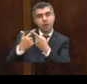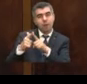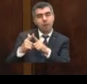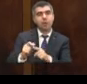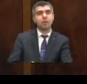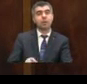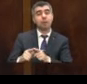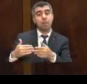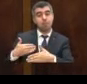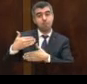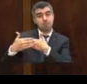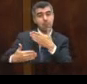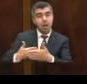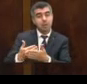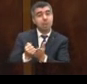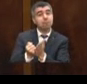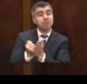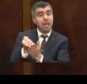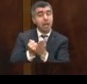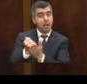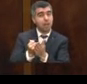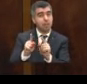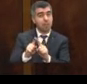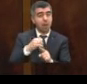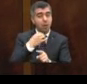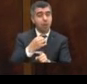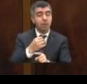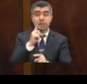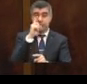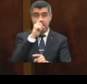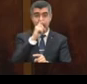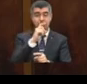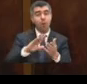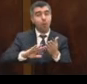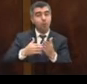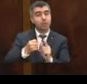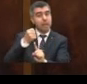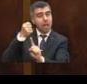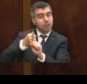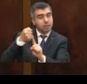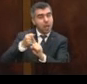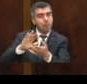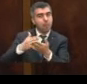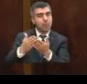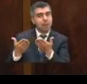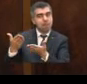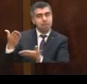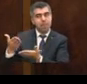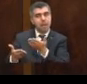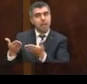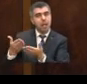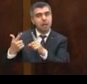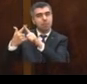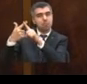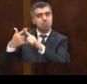ما بعدها، فالامتحان لا زال قائما، ومسؤوليتنا في السهر على الحفاظ على توازن المالية مالية